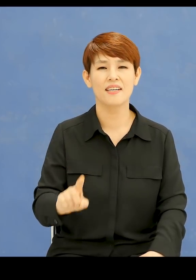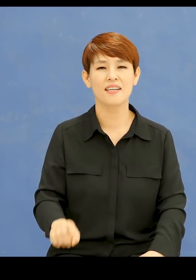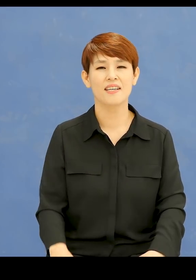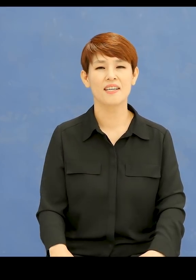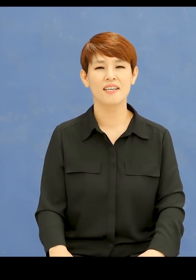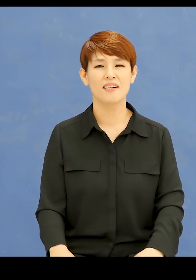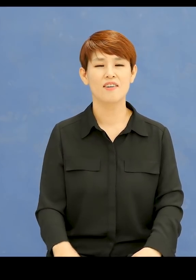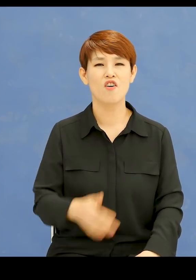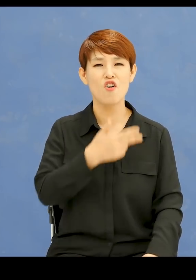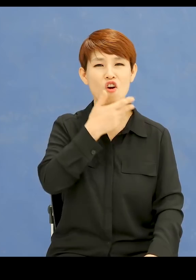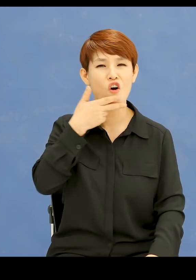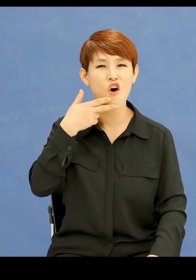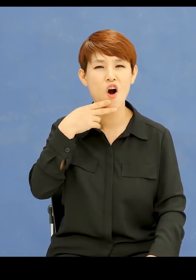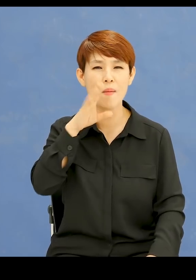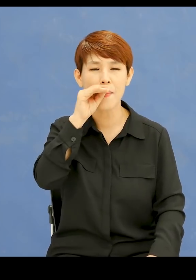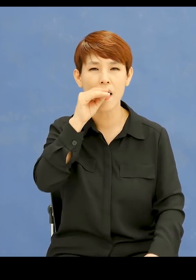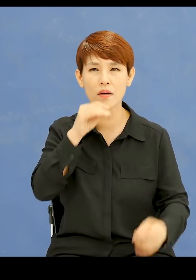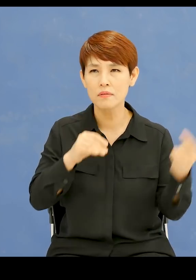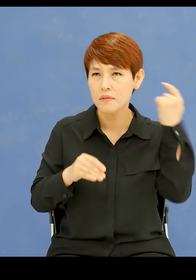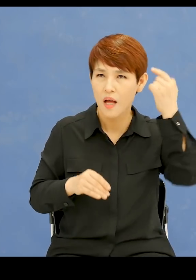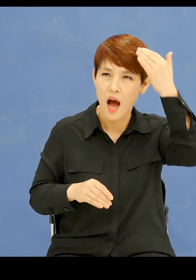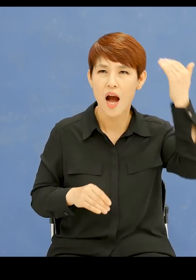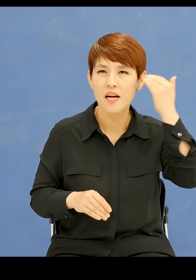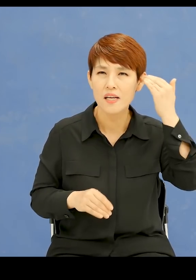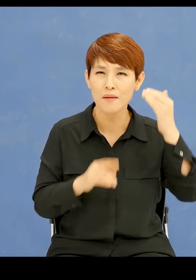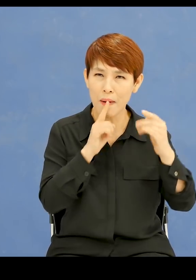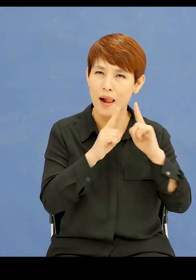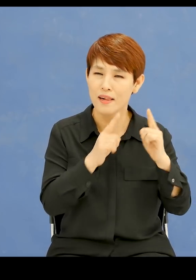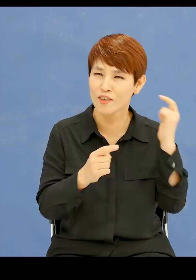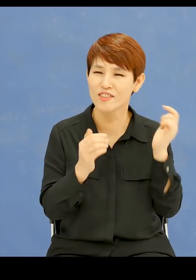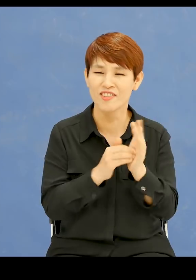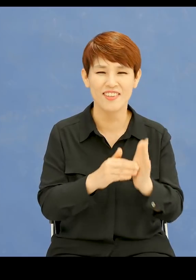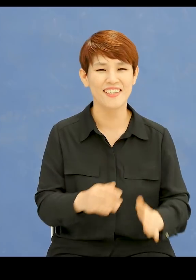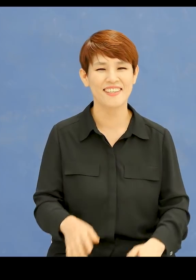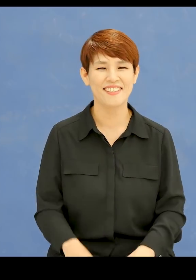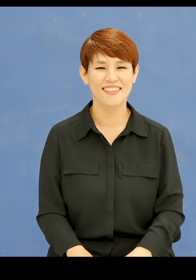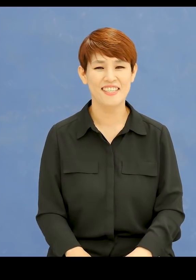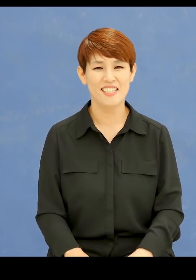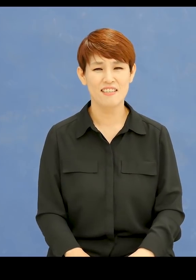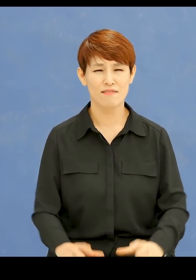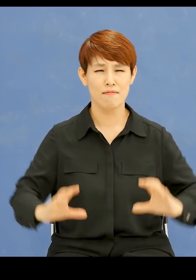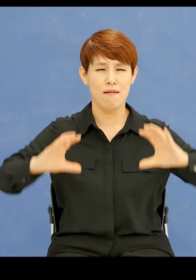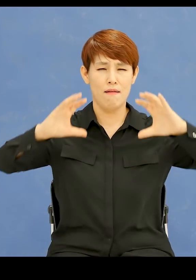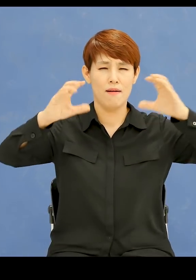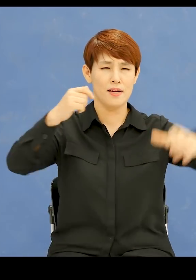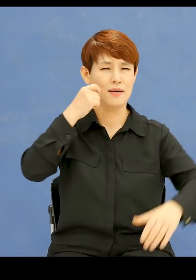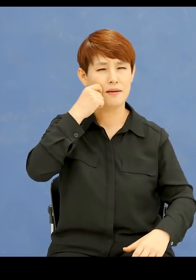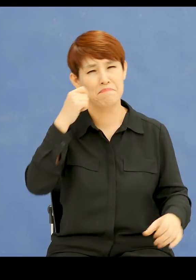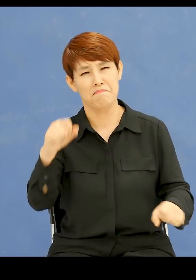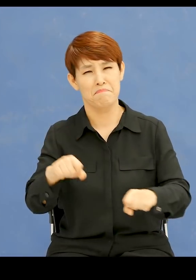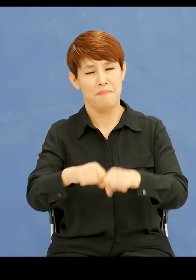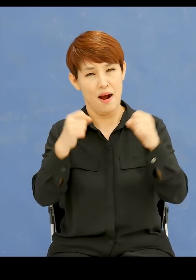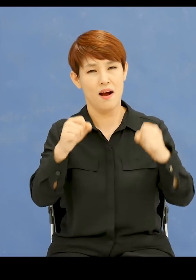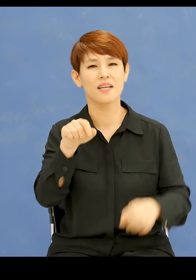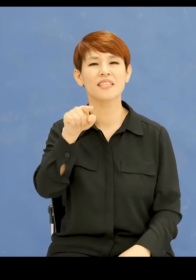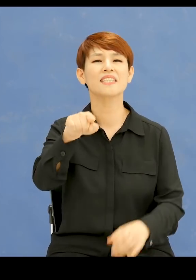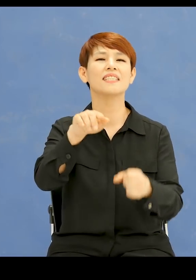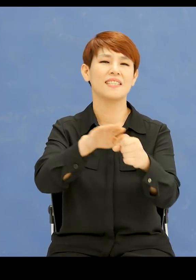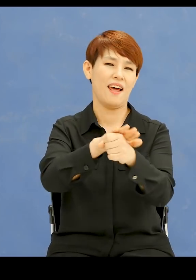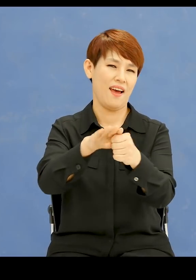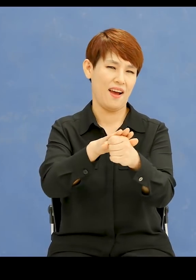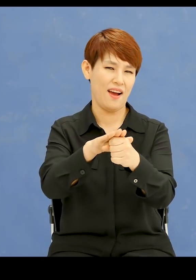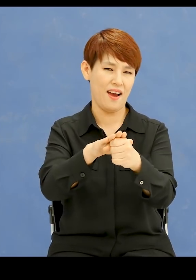영어로 얘기했는데 한글로 들렸다고 하더라고요. 꿈에서 정확하게 그게 구별이 안 되니까요. 네. 전 세계를 강타하는 그 사랑이라는 곡이